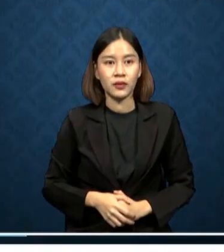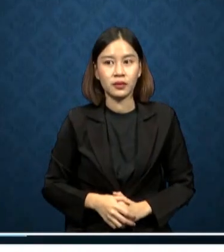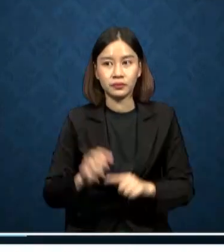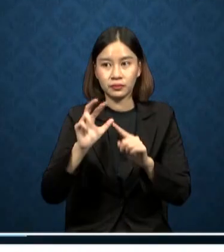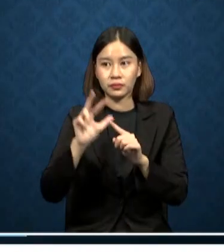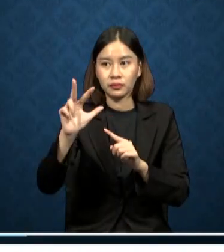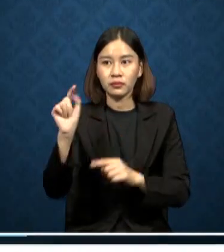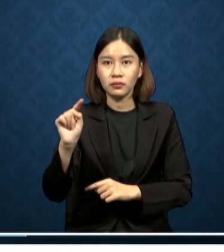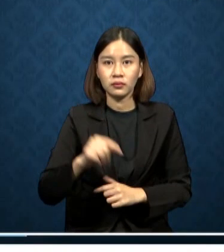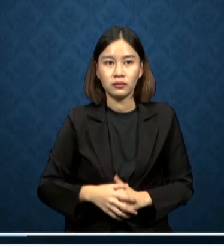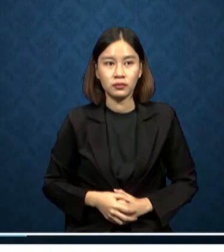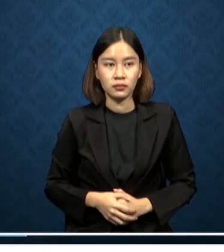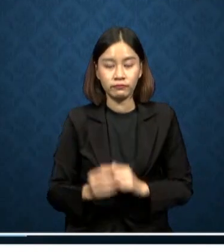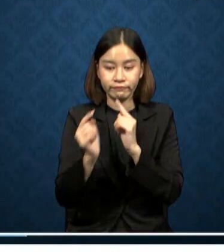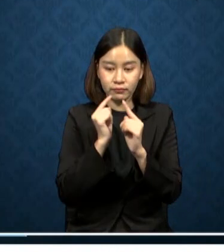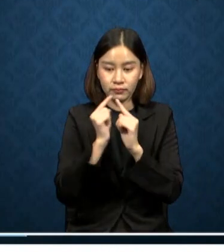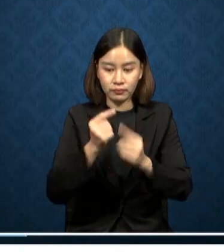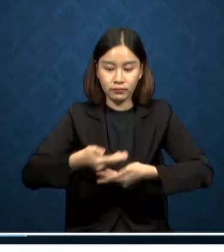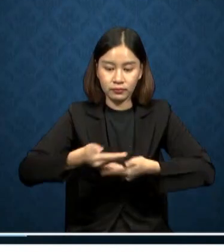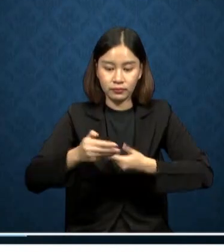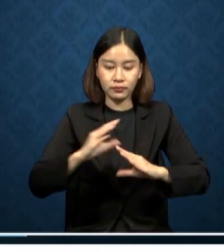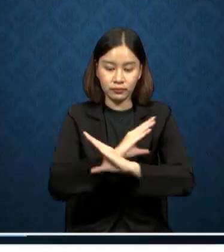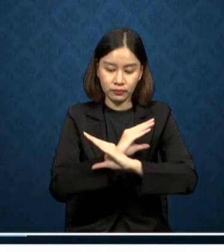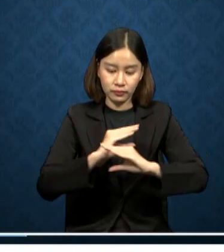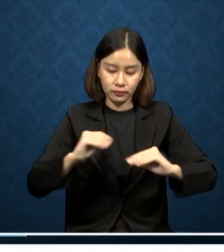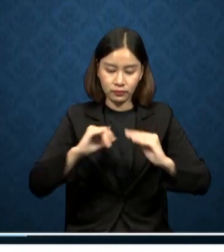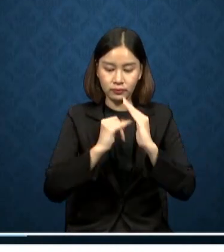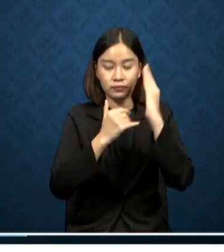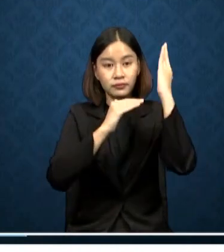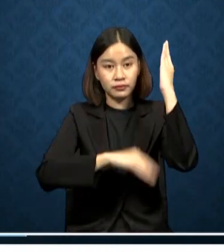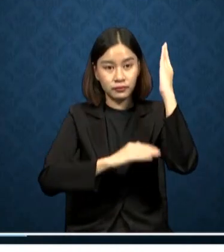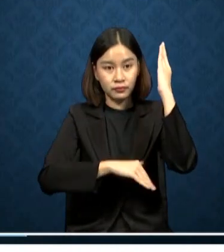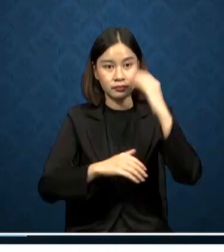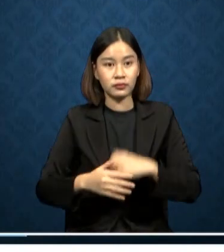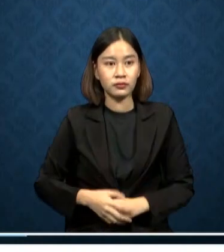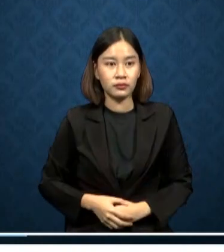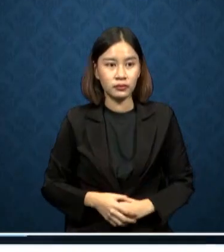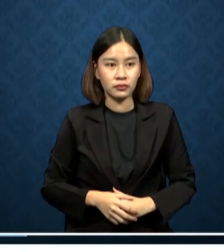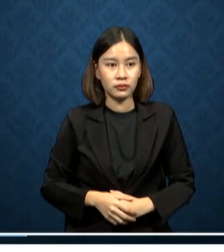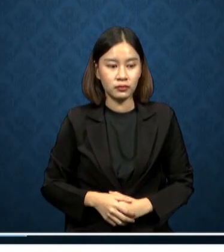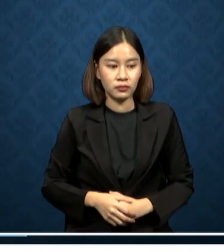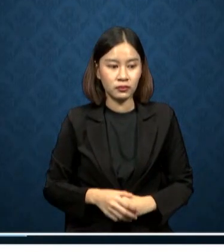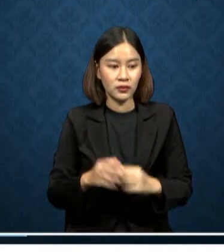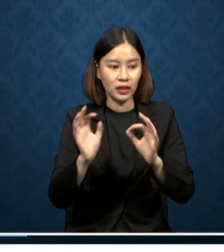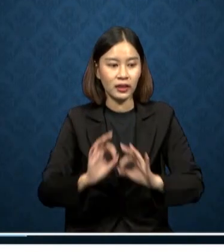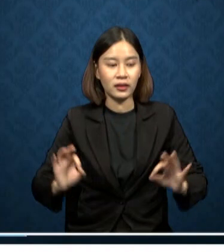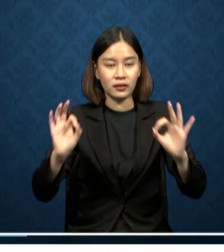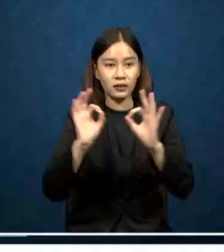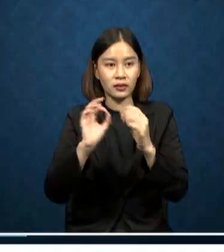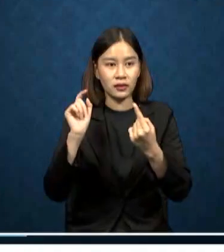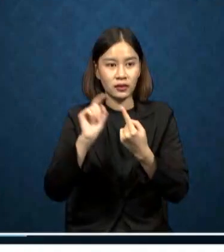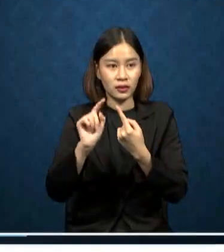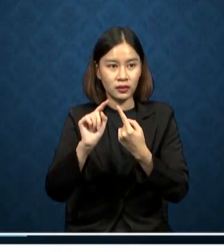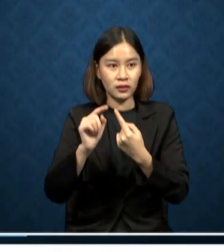ประเดที่ การพดคุยเพสธสุจัหแนธปรัใต้เป็คฑ์ที่สำคของรฐา bis explore Breaking